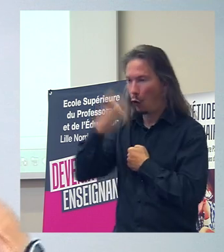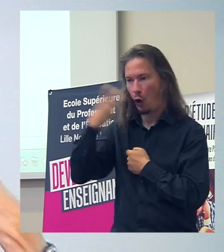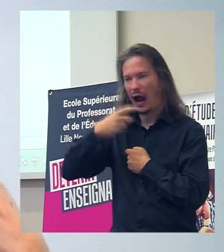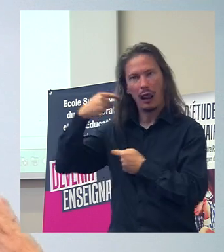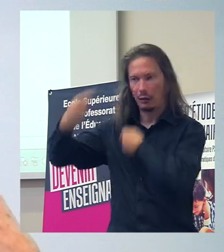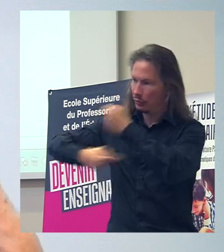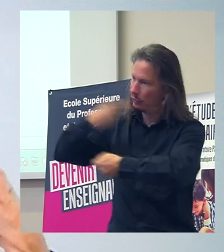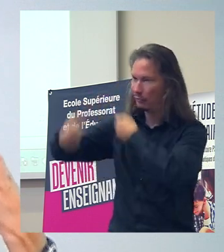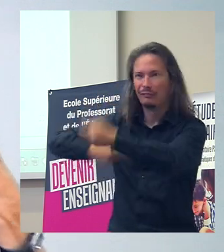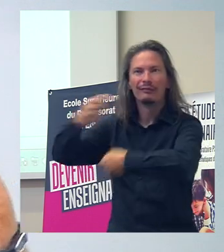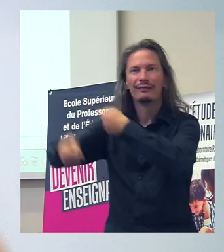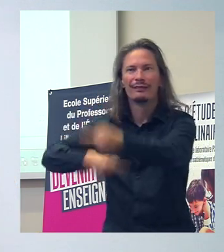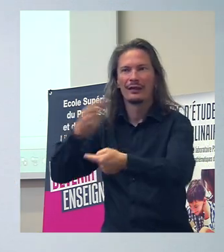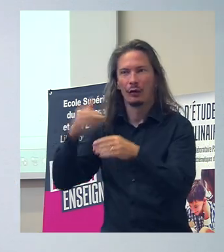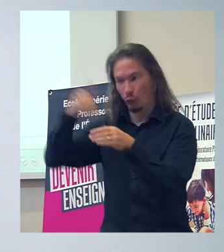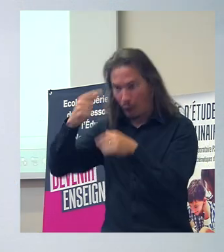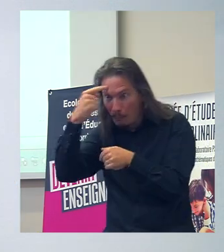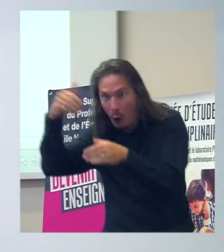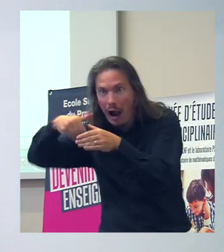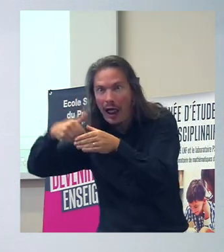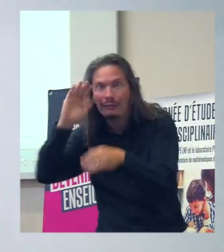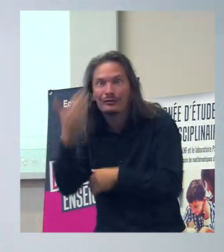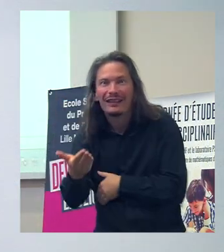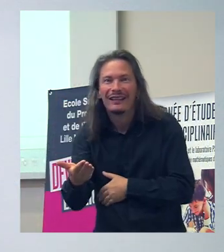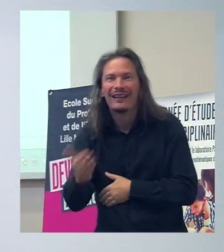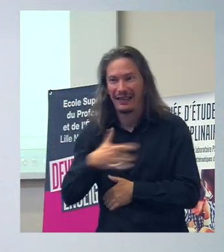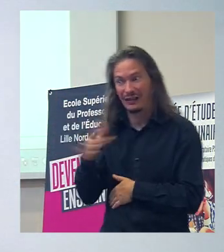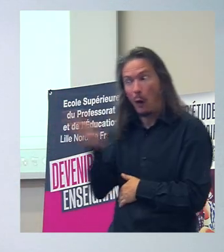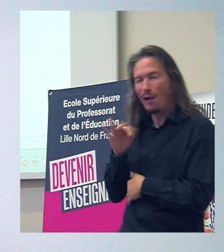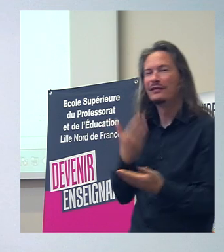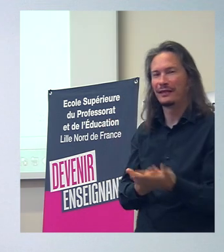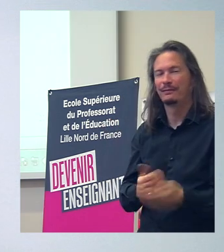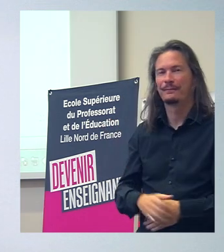qui transmettait des contenus moraux. C'est pour ça que c'est intéressant de